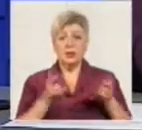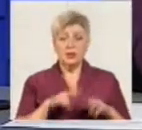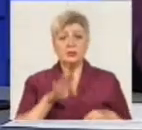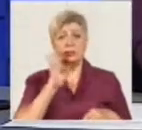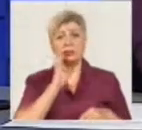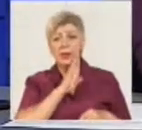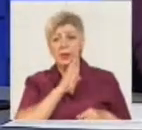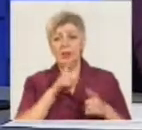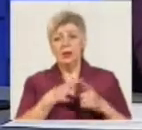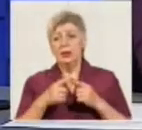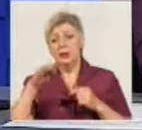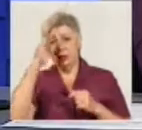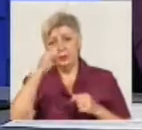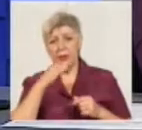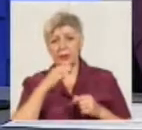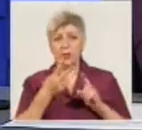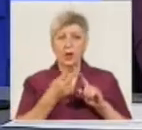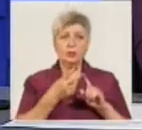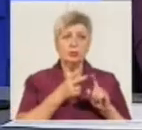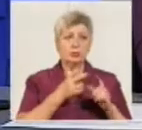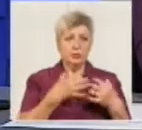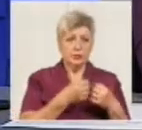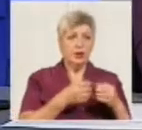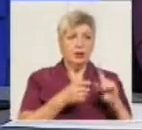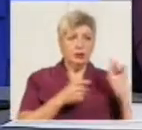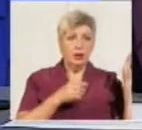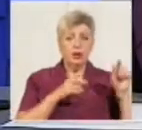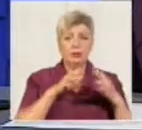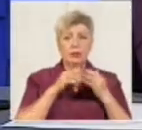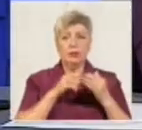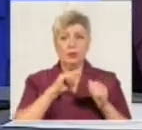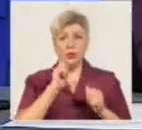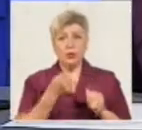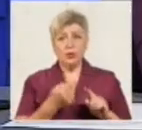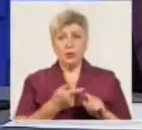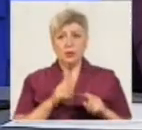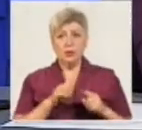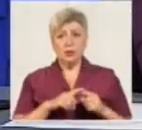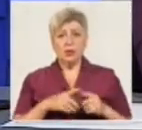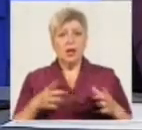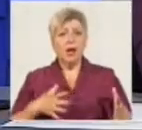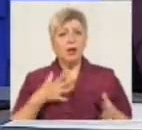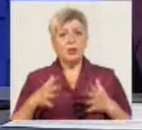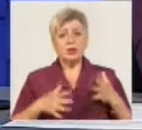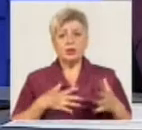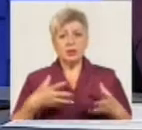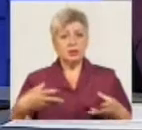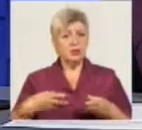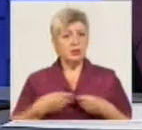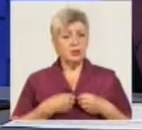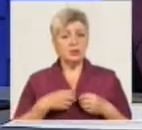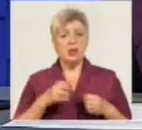а другий з подружжя воює. Це колосальний емоційний тиск. А, на